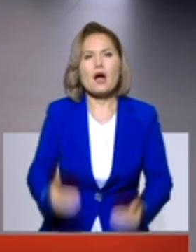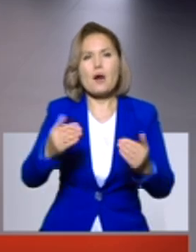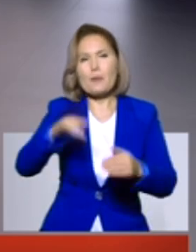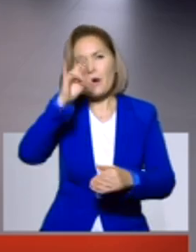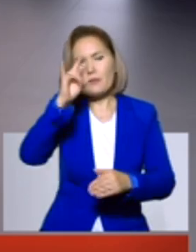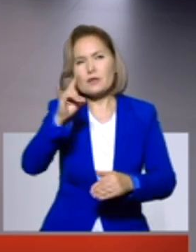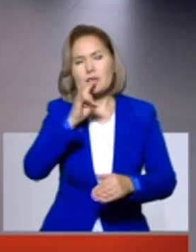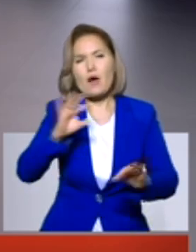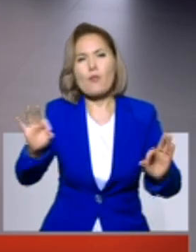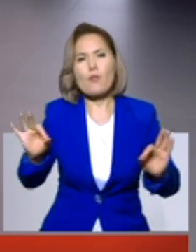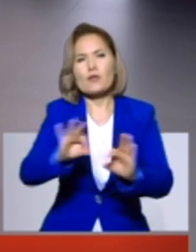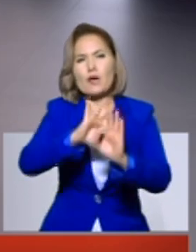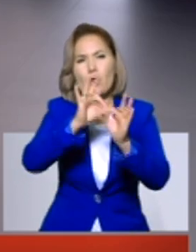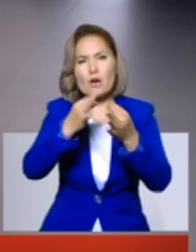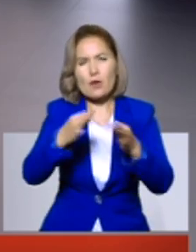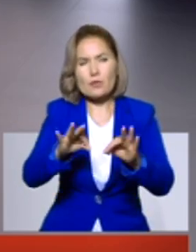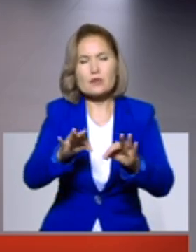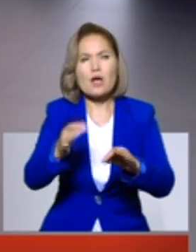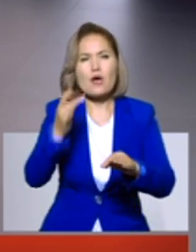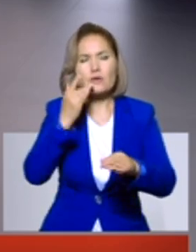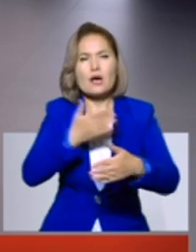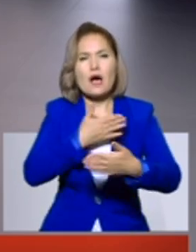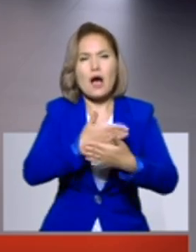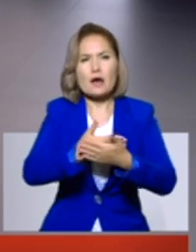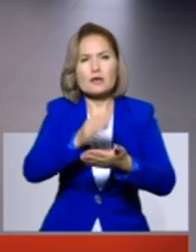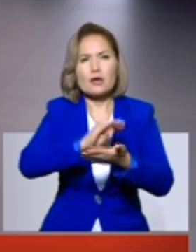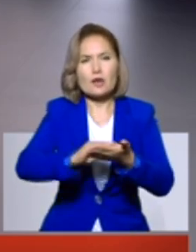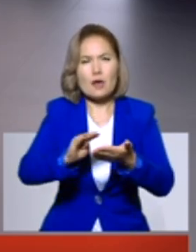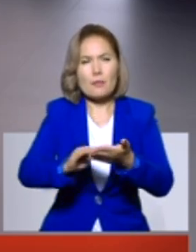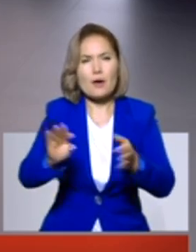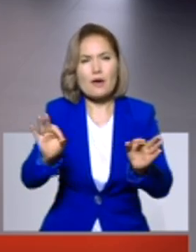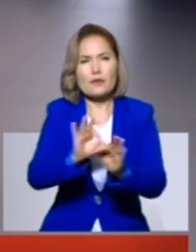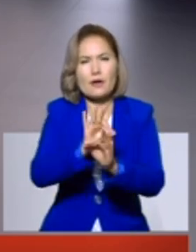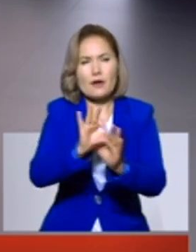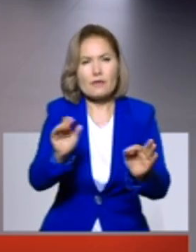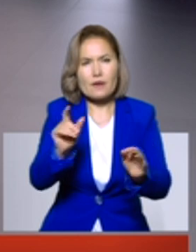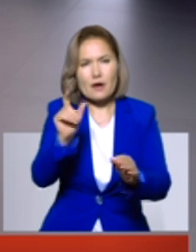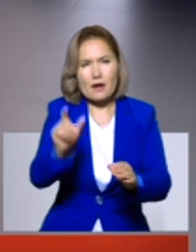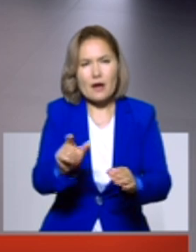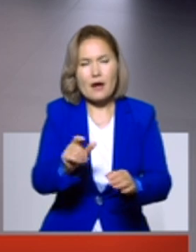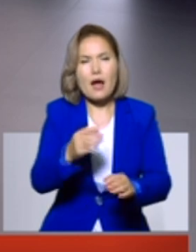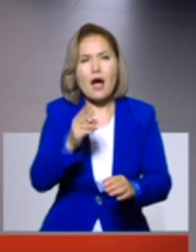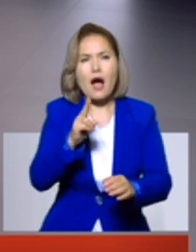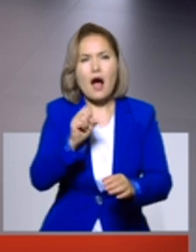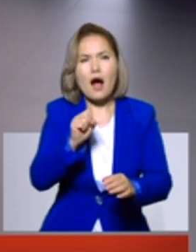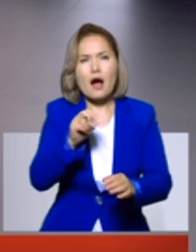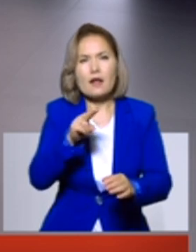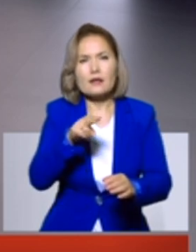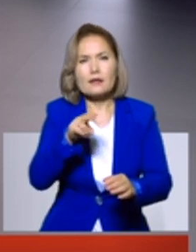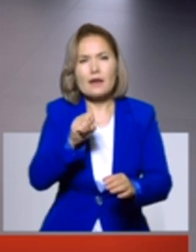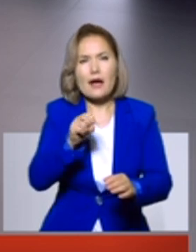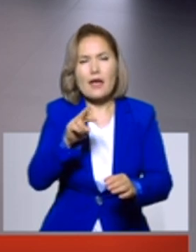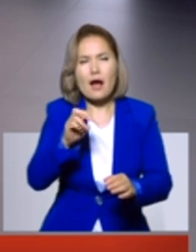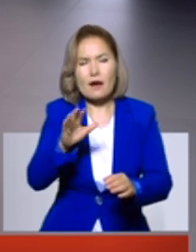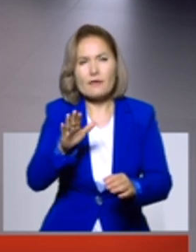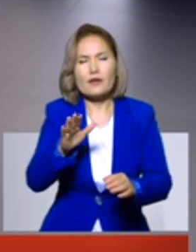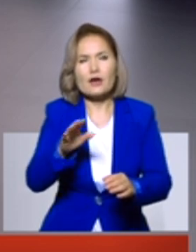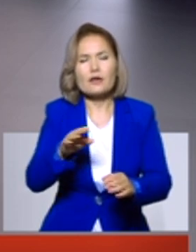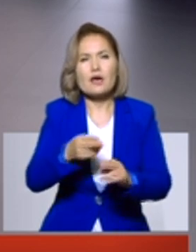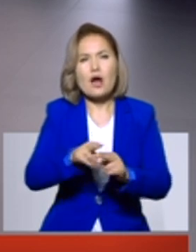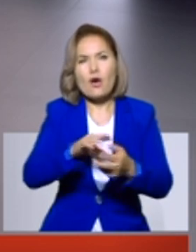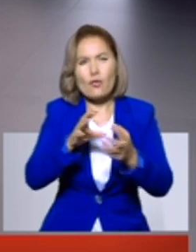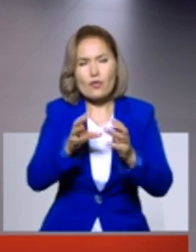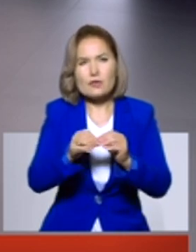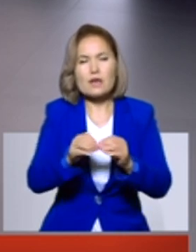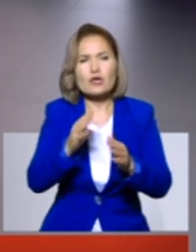Бүгін қазақтың музыка өнеріне өлшеусіз үлес қосқан композитор Шәмші Қалдаяқовтың туғанына 94 жыл. Қазақ вальсінің королі